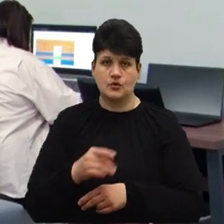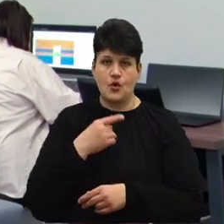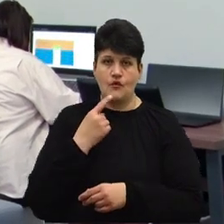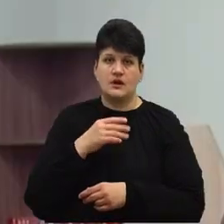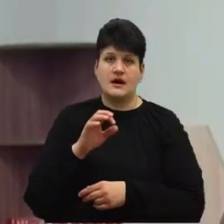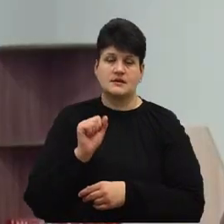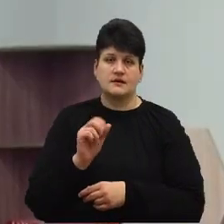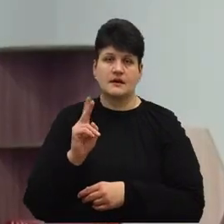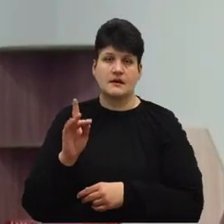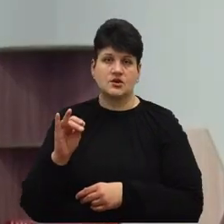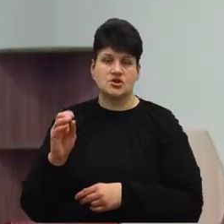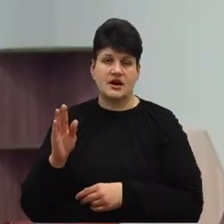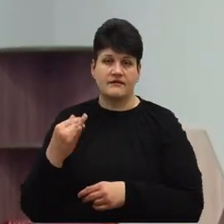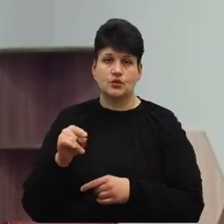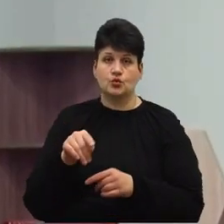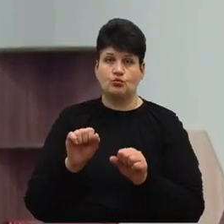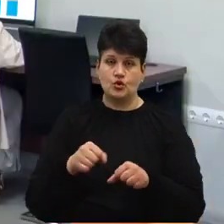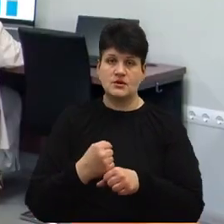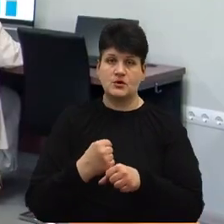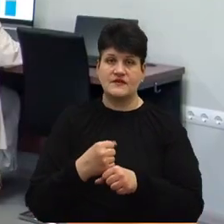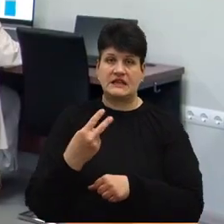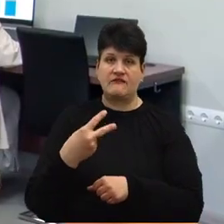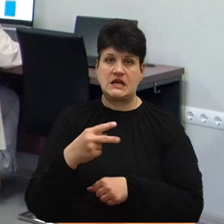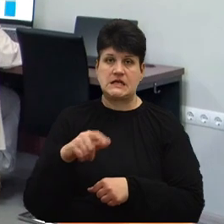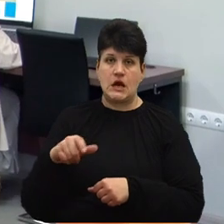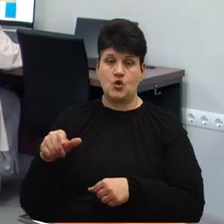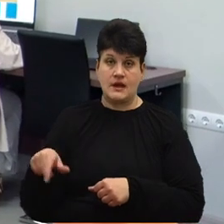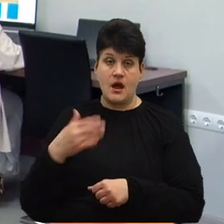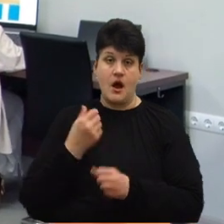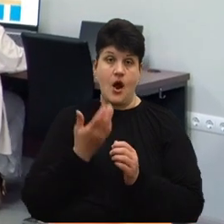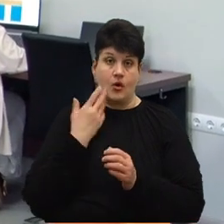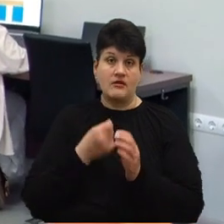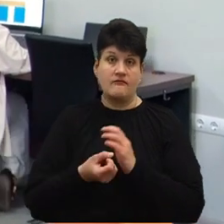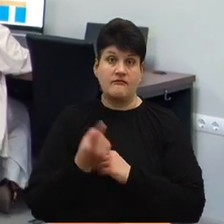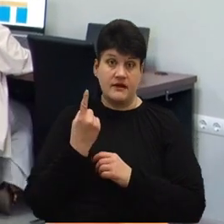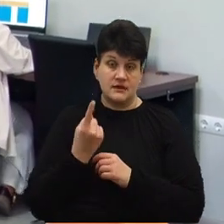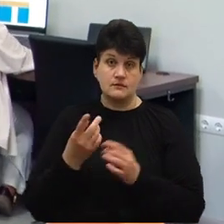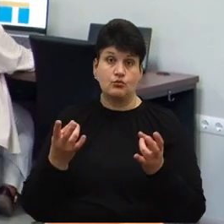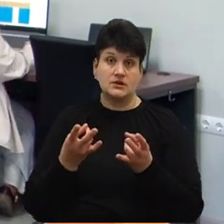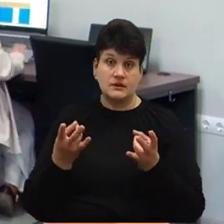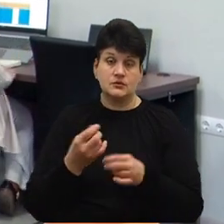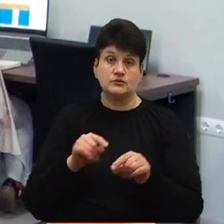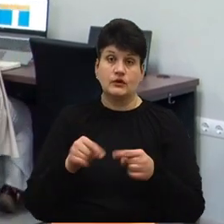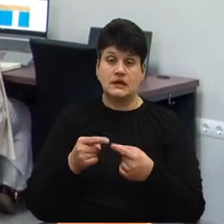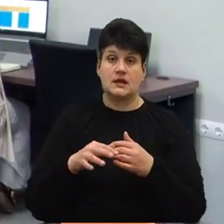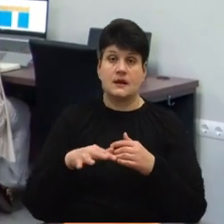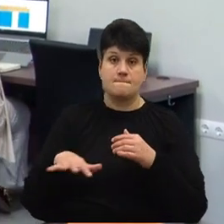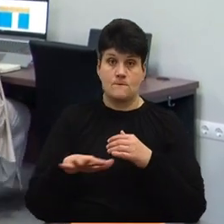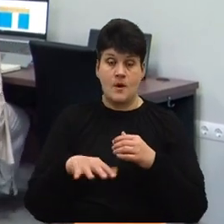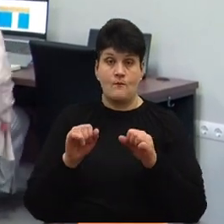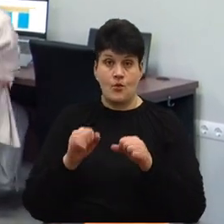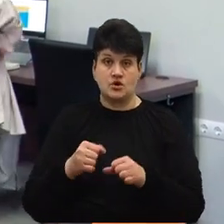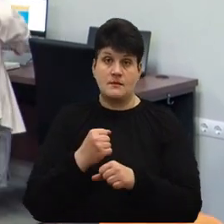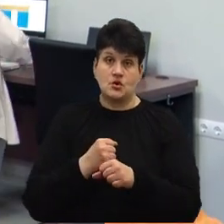Келічавий. Одночасно тут може працювати 20 людей. Коли в нас виявилась потреба в створенні якогось такого простору, де можна і працювати, і